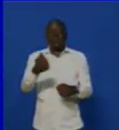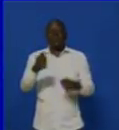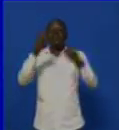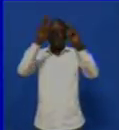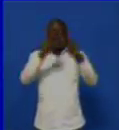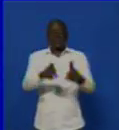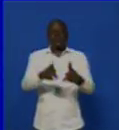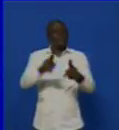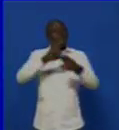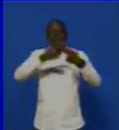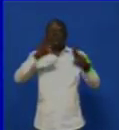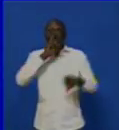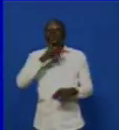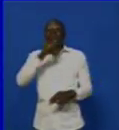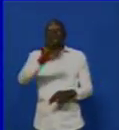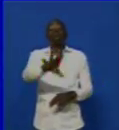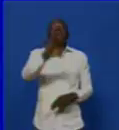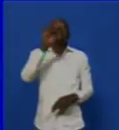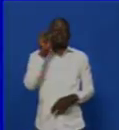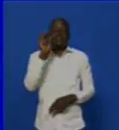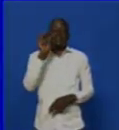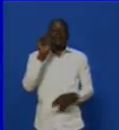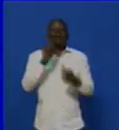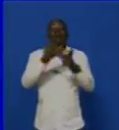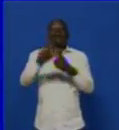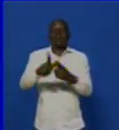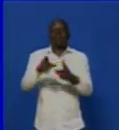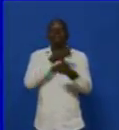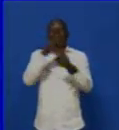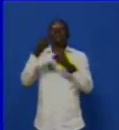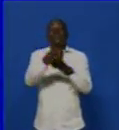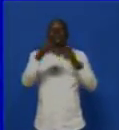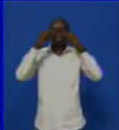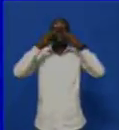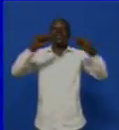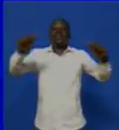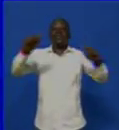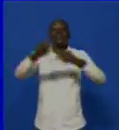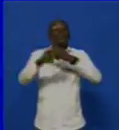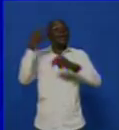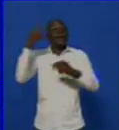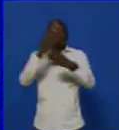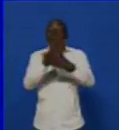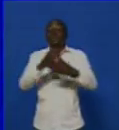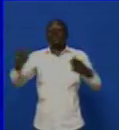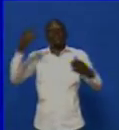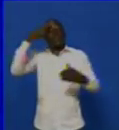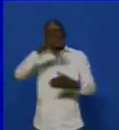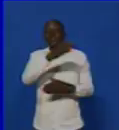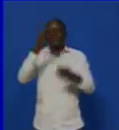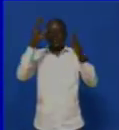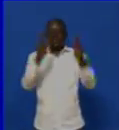ne sont toujours pas identifiés, alors évitons les déclarations de nature à diviser les Burkinabés